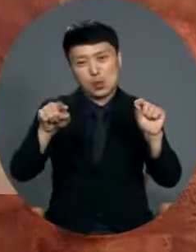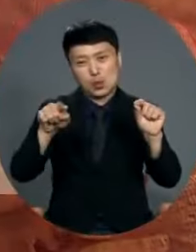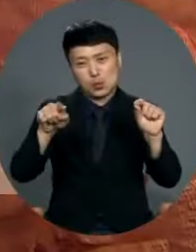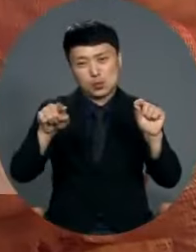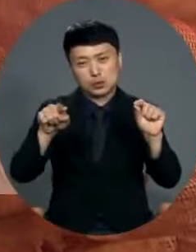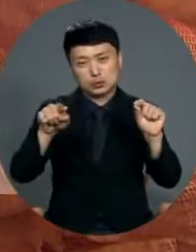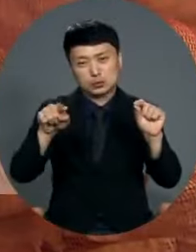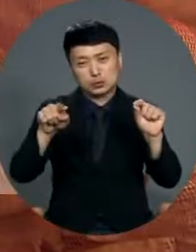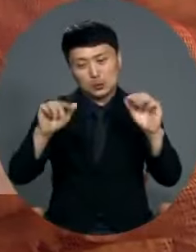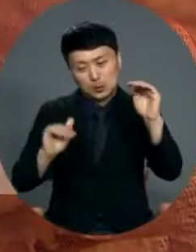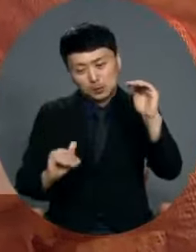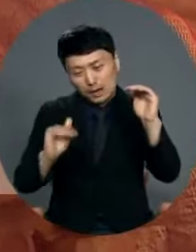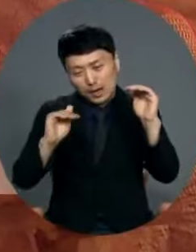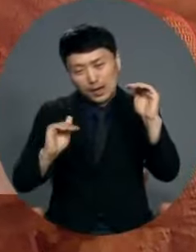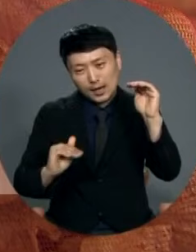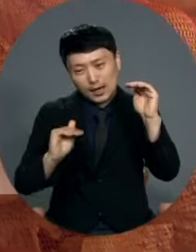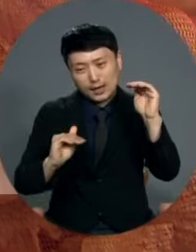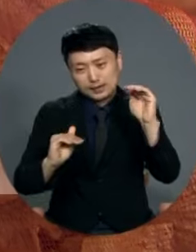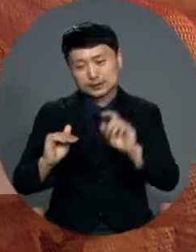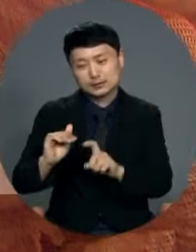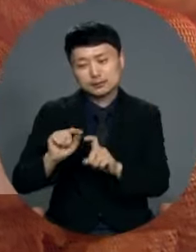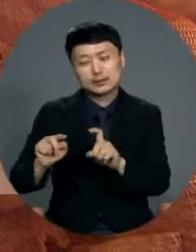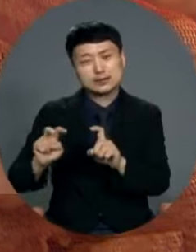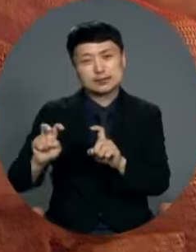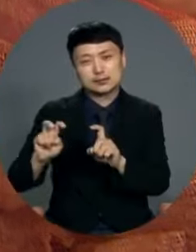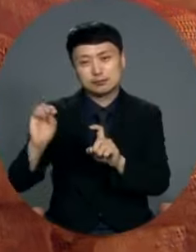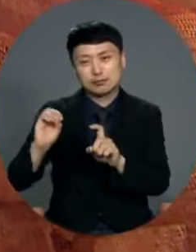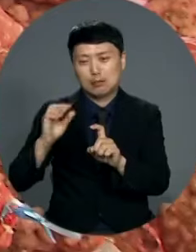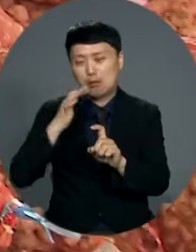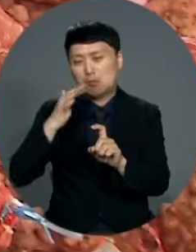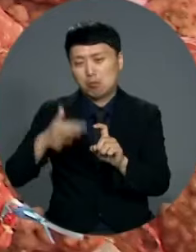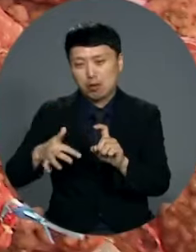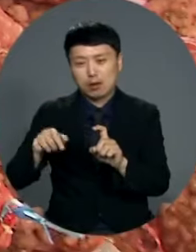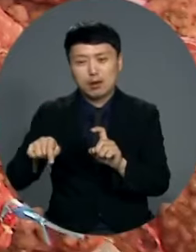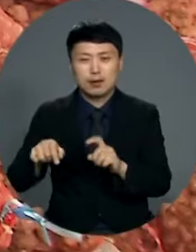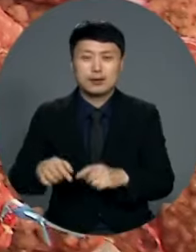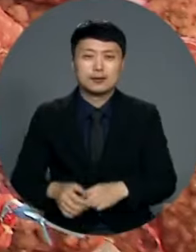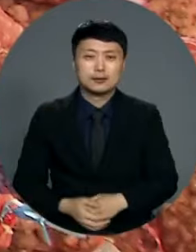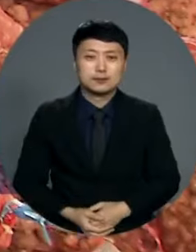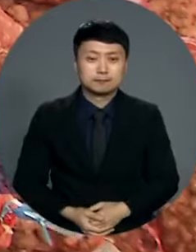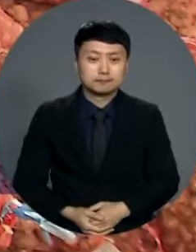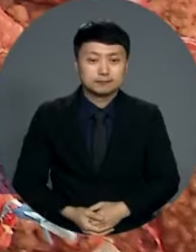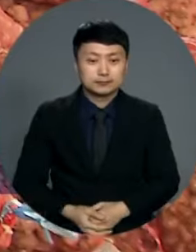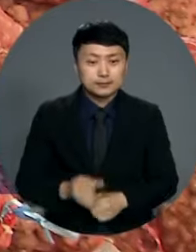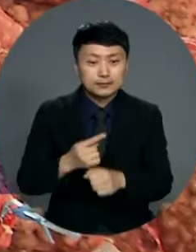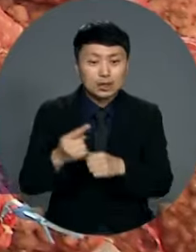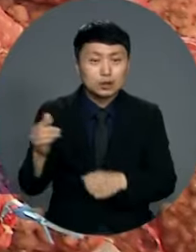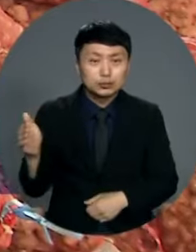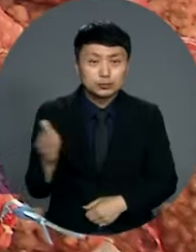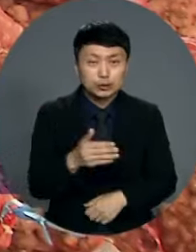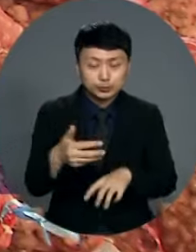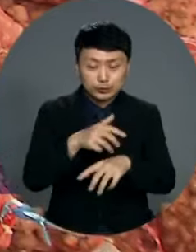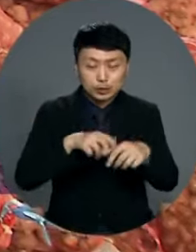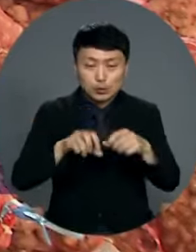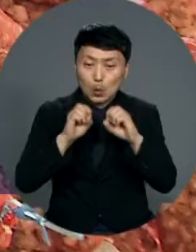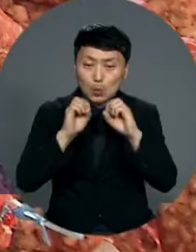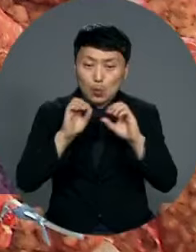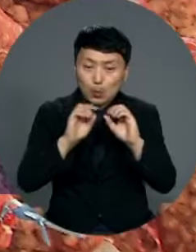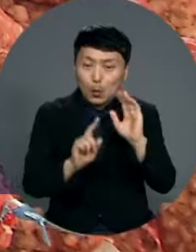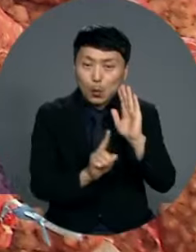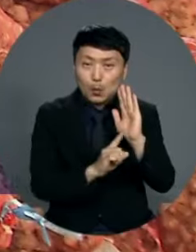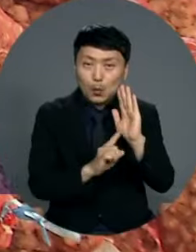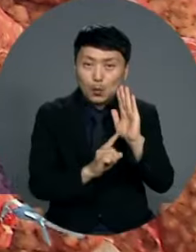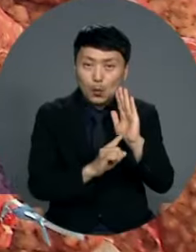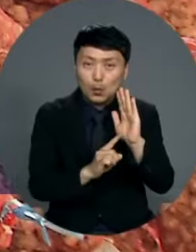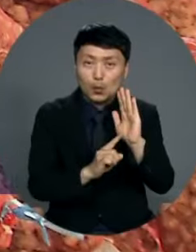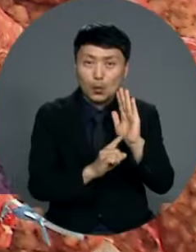아직까지는 기대치보다 1~20% 못 미치는 상황. 내년도부터는 적극적인 홍보로 출하량을